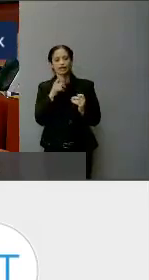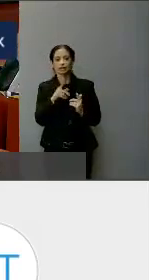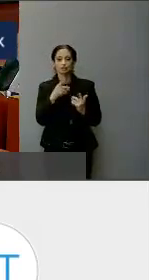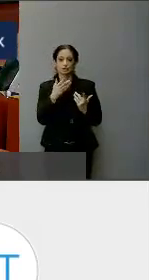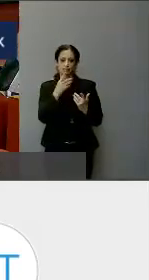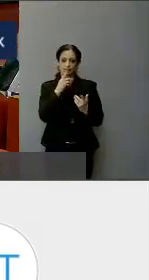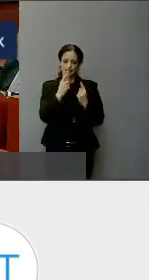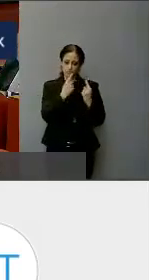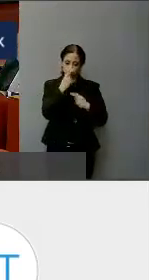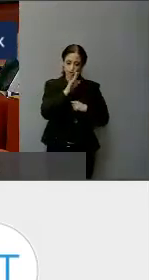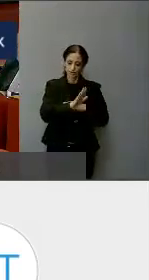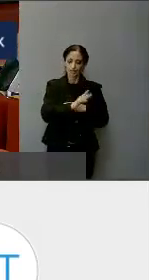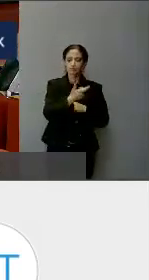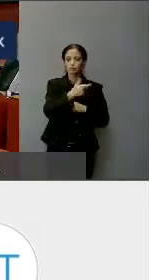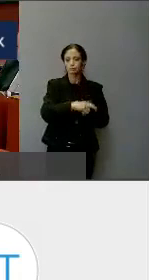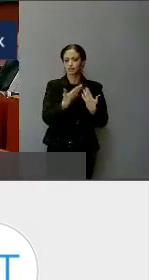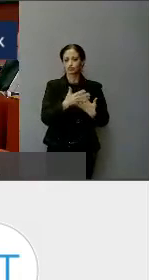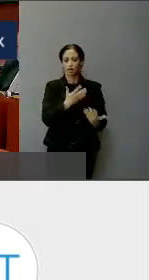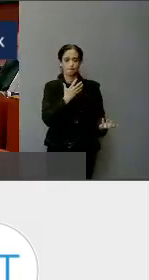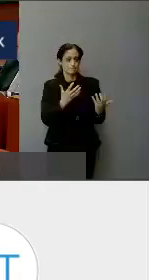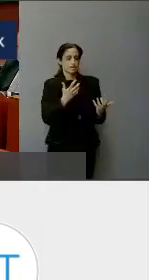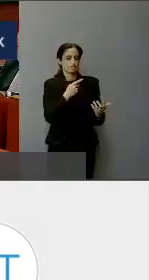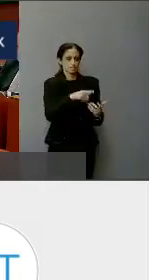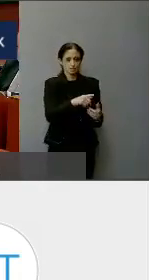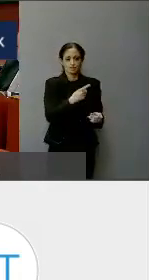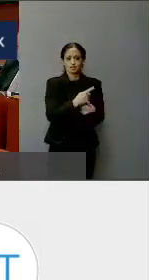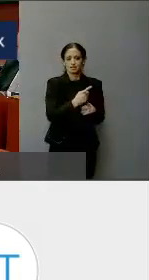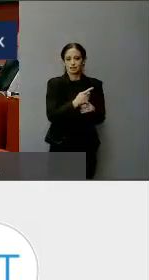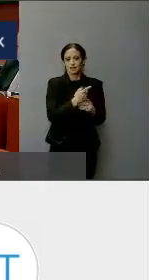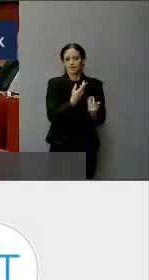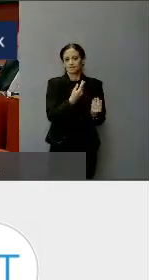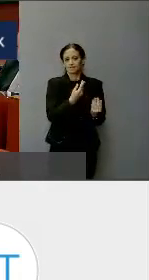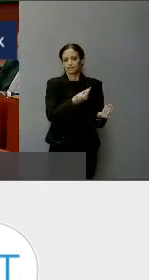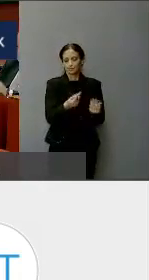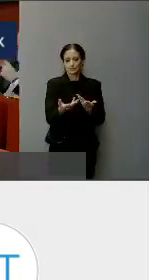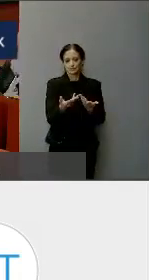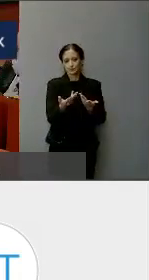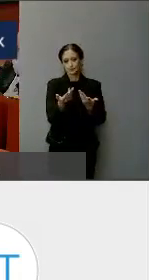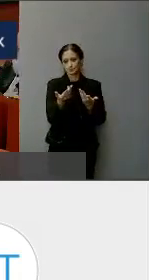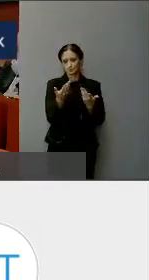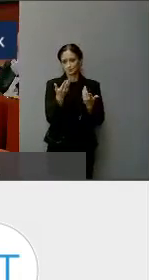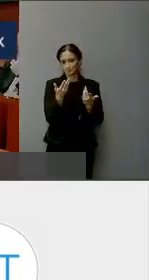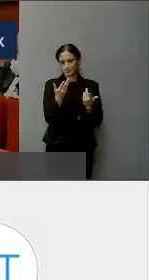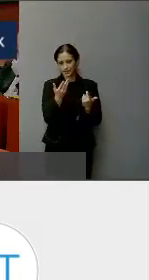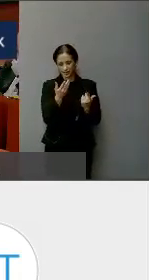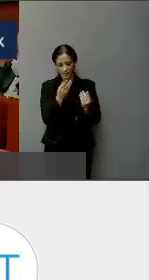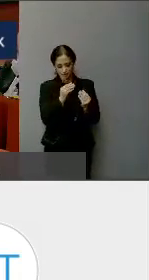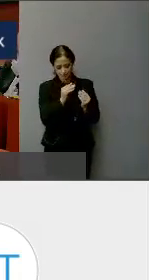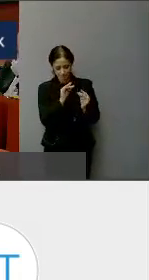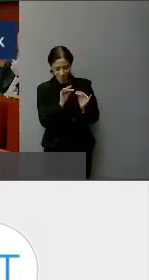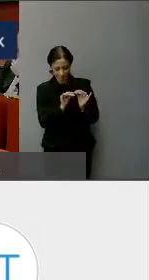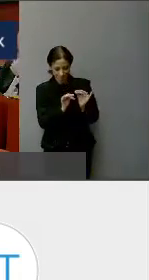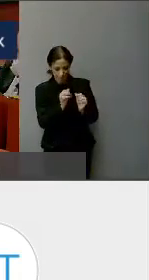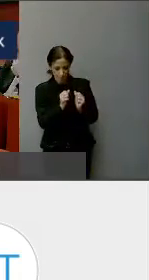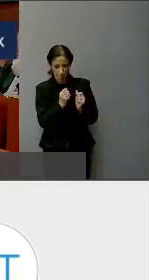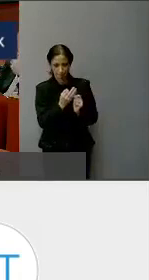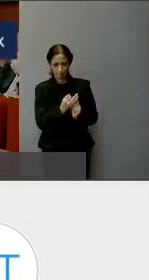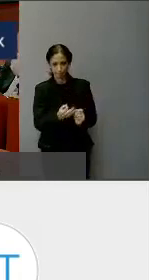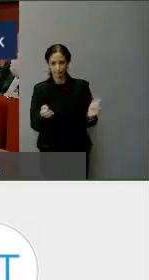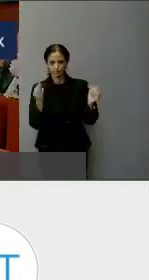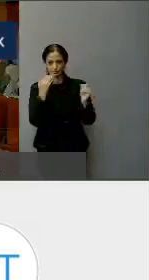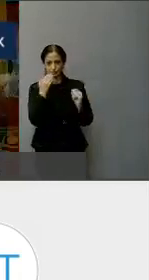perché già sono impattanti ed è importante che siano il più possibile trattate nella maniera dovuta grazie